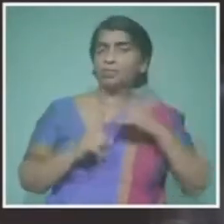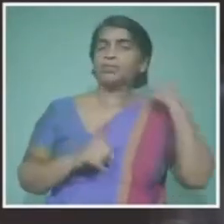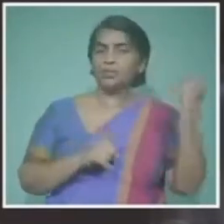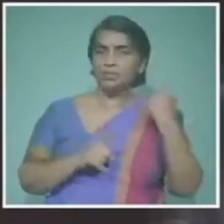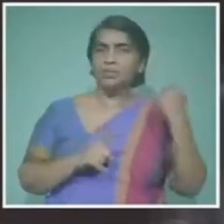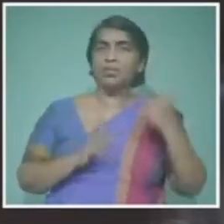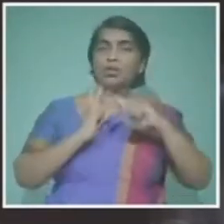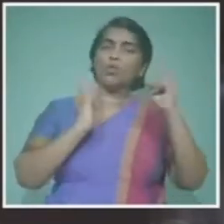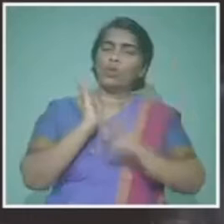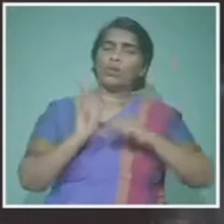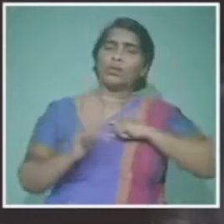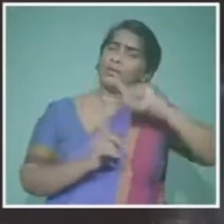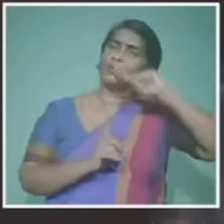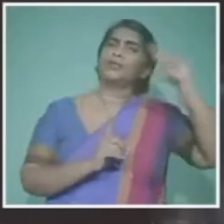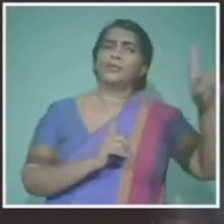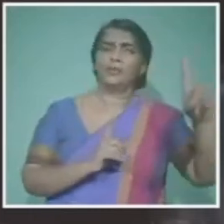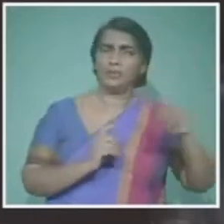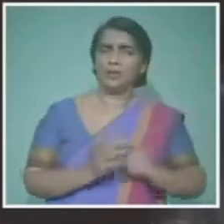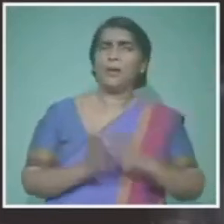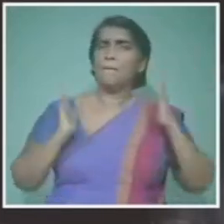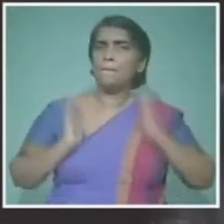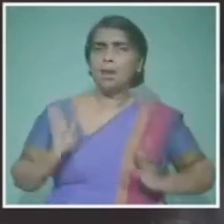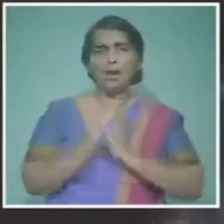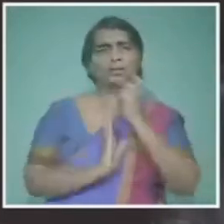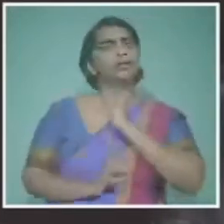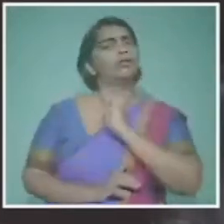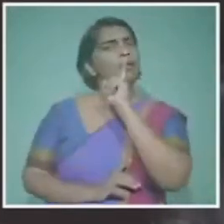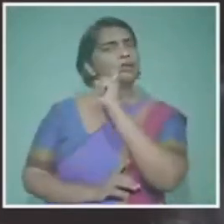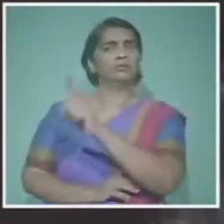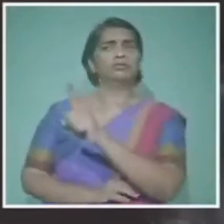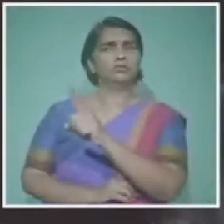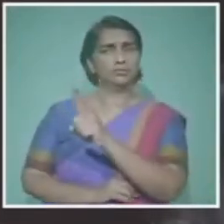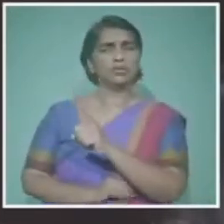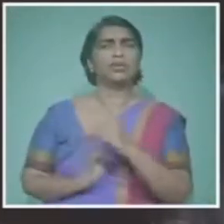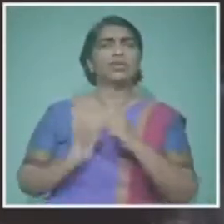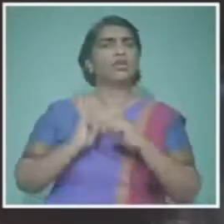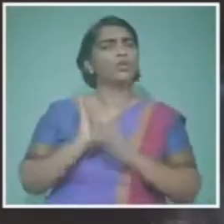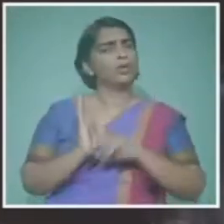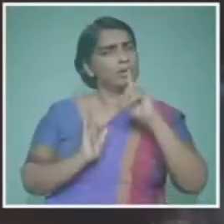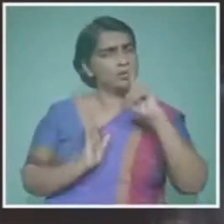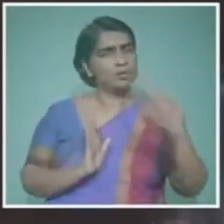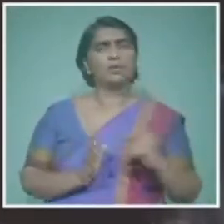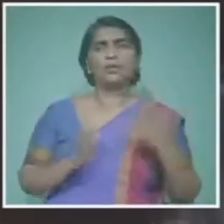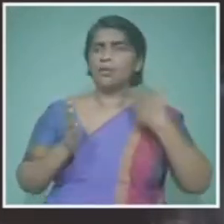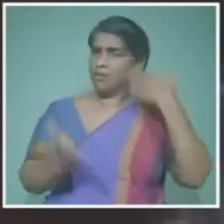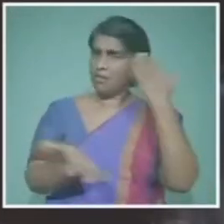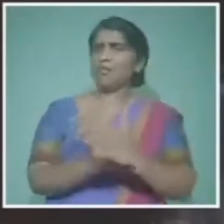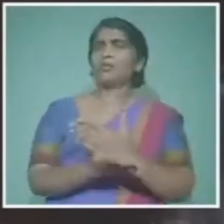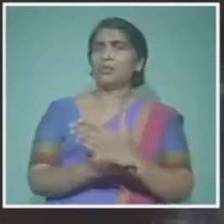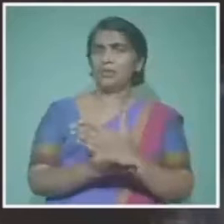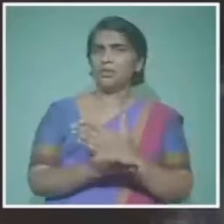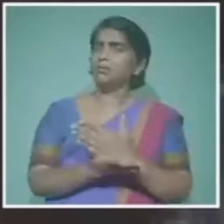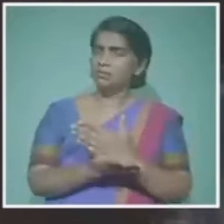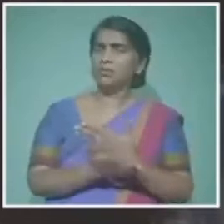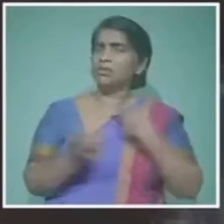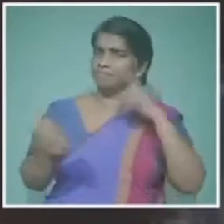dengan sejati rigilat dia ni. Mana kawan yang komisar rigilat dia ni? You ni kerja rigilat dia ni? Eka nawat tak mampi?